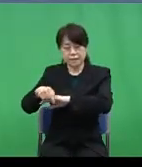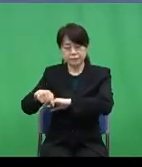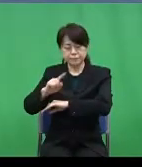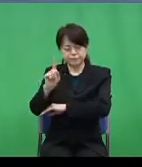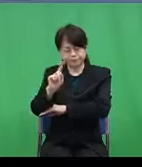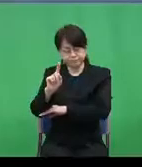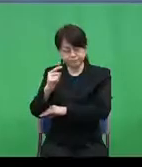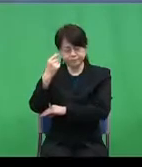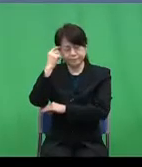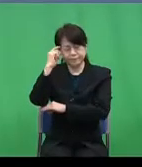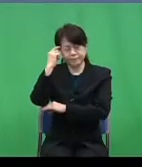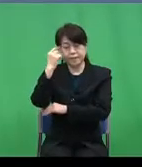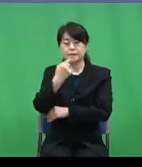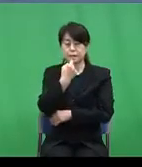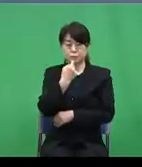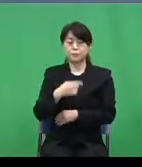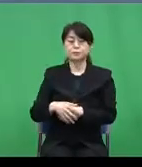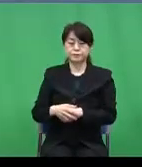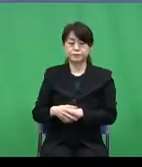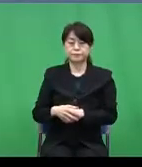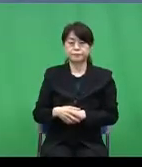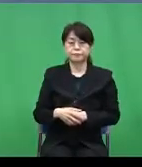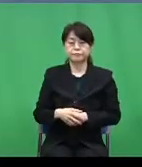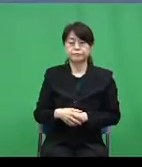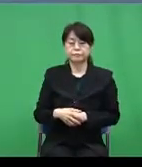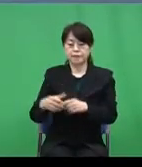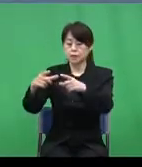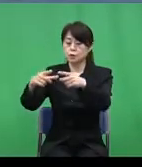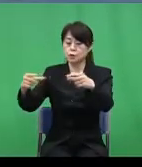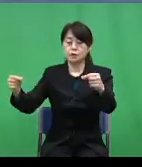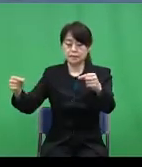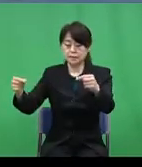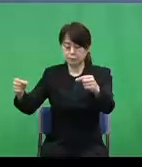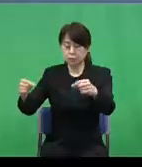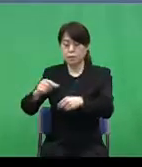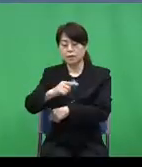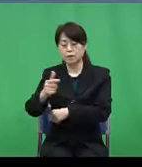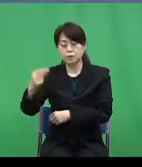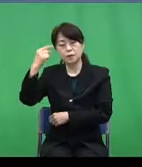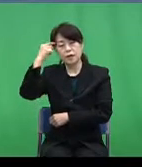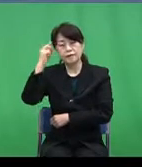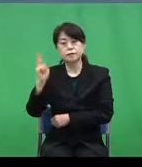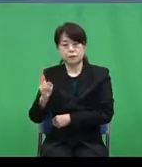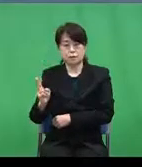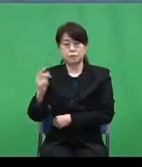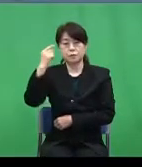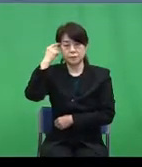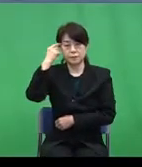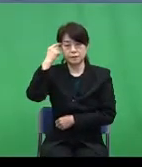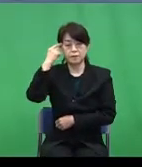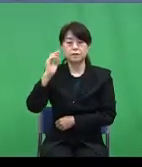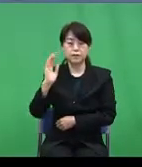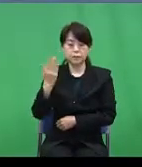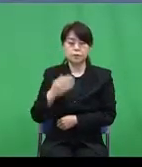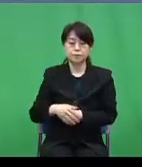かと考えておりまして、まあまあ、国でもいろいろお考えだと思いますけれども、ま